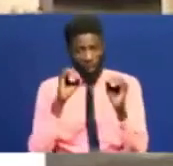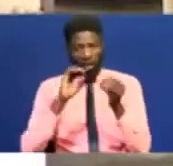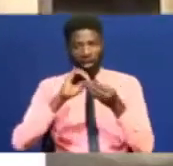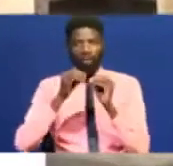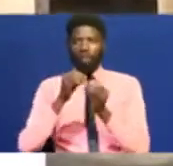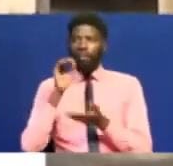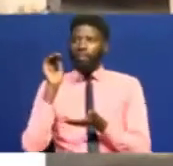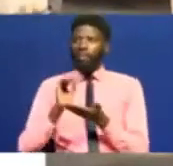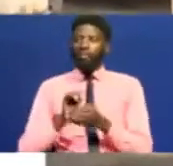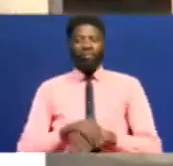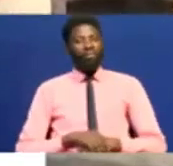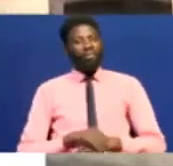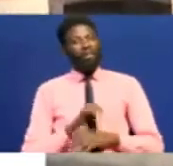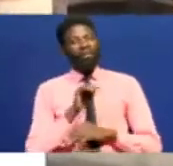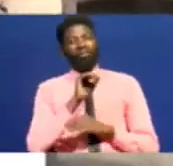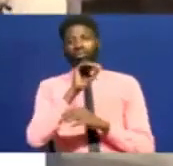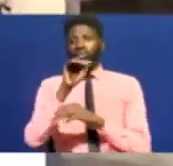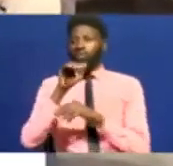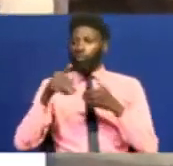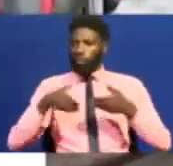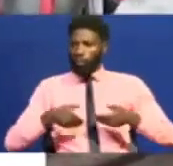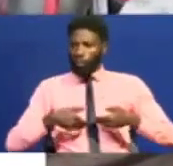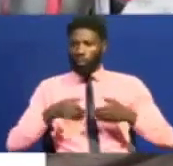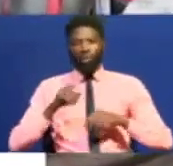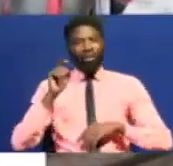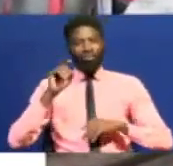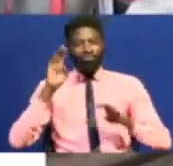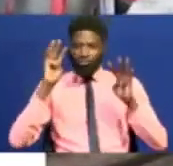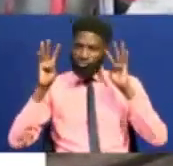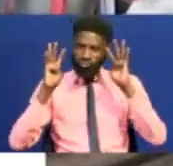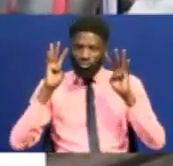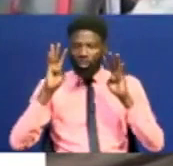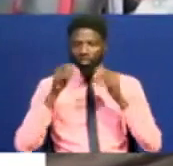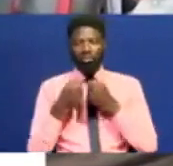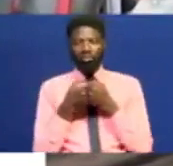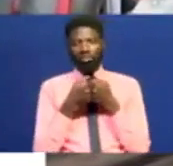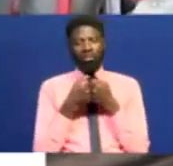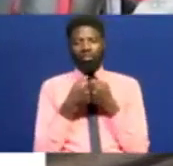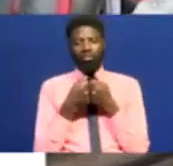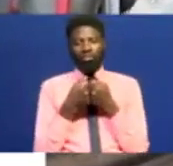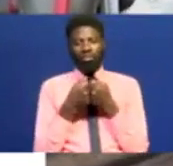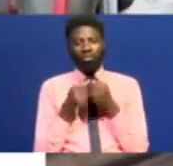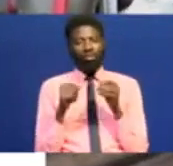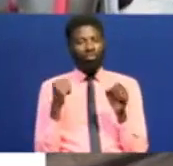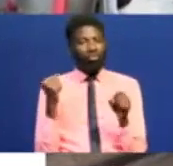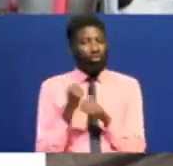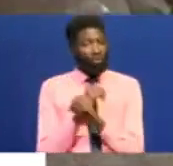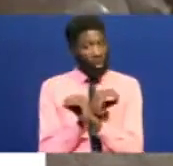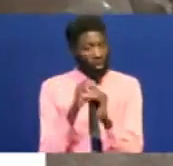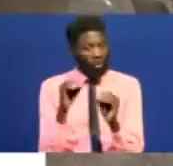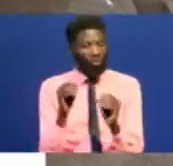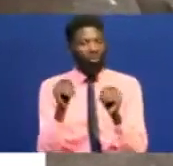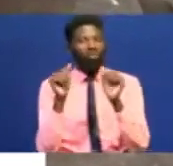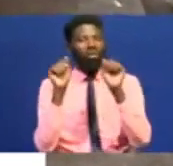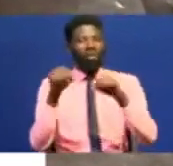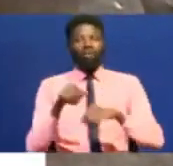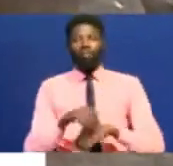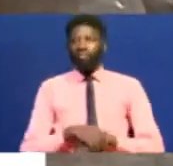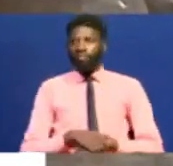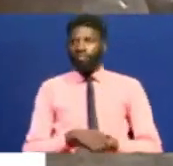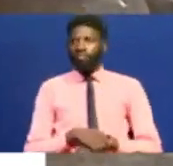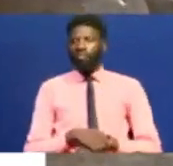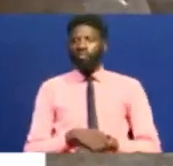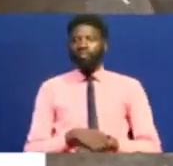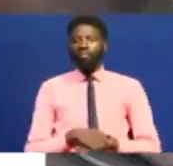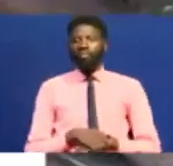Vijana wametakiwa kuwa wabunifu ili kuweza kukabiliana na tatizo la ukosefu wa ajira. Mwasisi wa